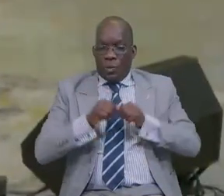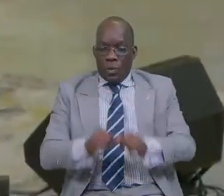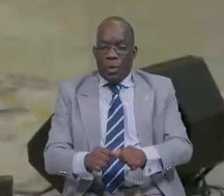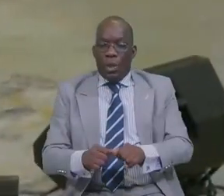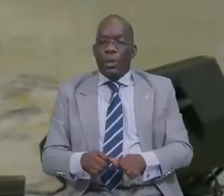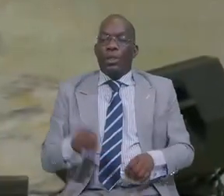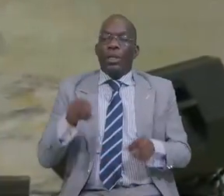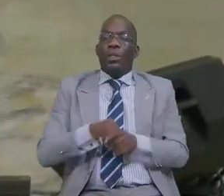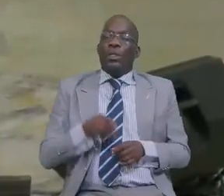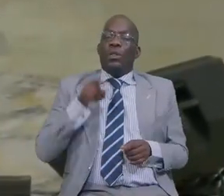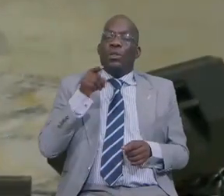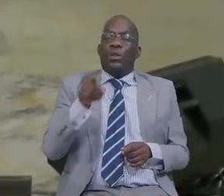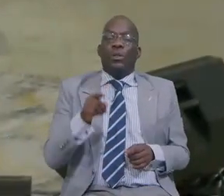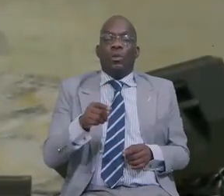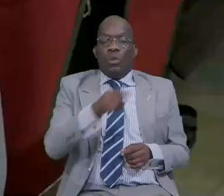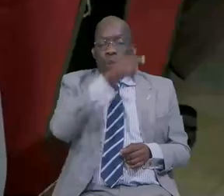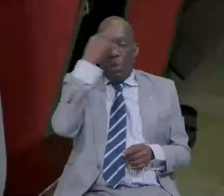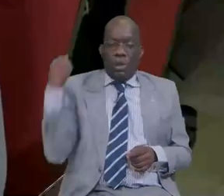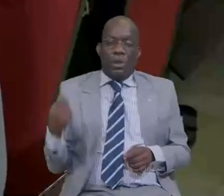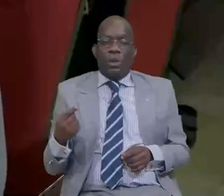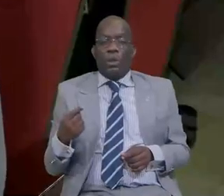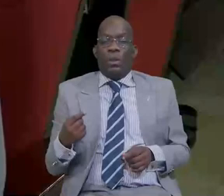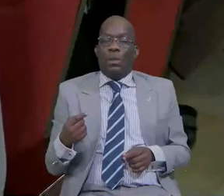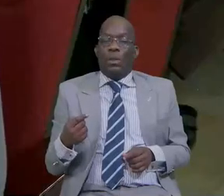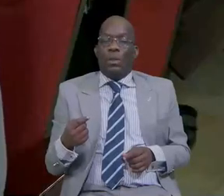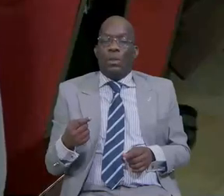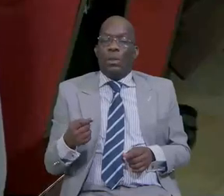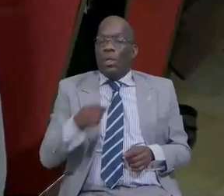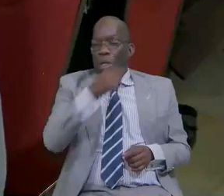grandes parce que, dites-moi,